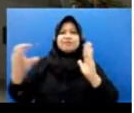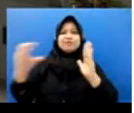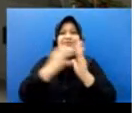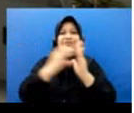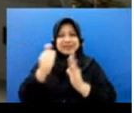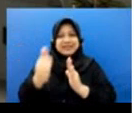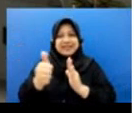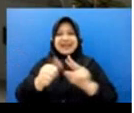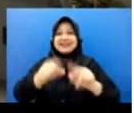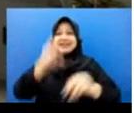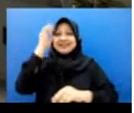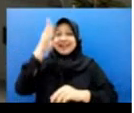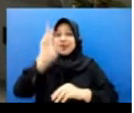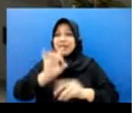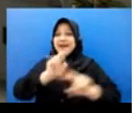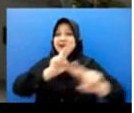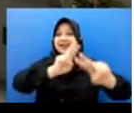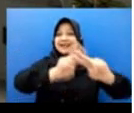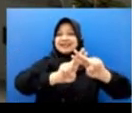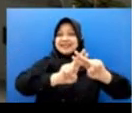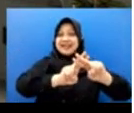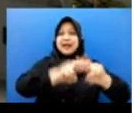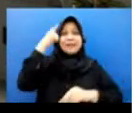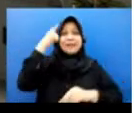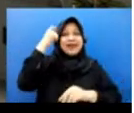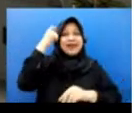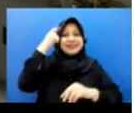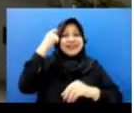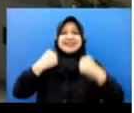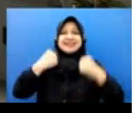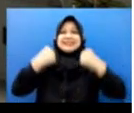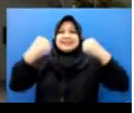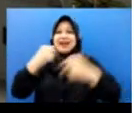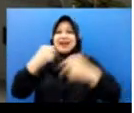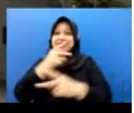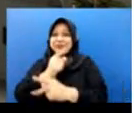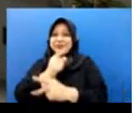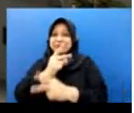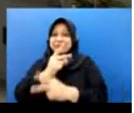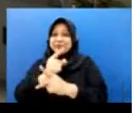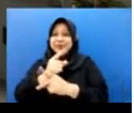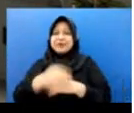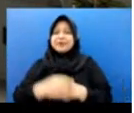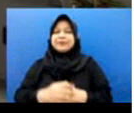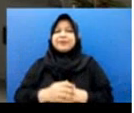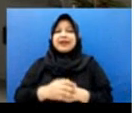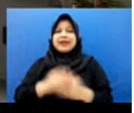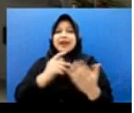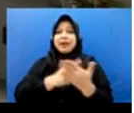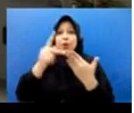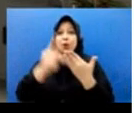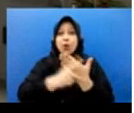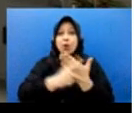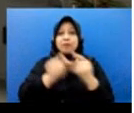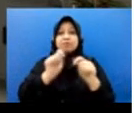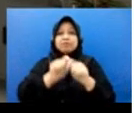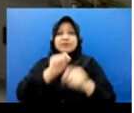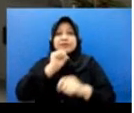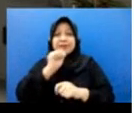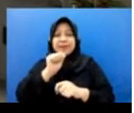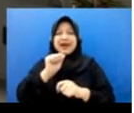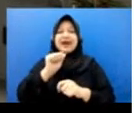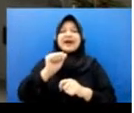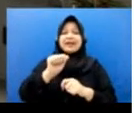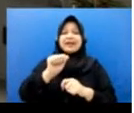yaitu Belajar Semangat Guru. Oke? Dan program ini adalah kolaborasi antara Direktorat Jenderal Guru dan